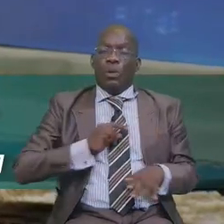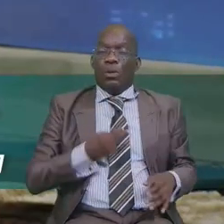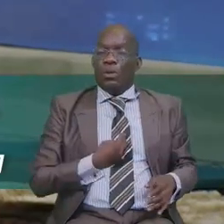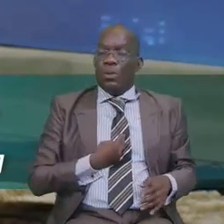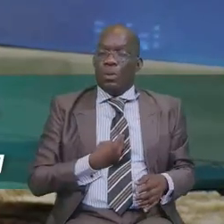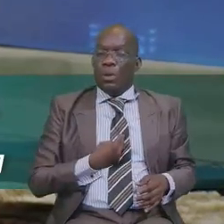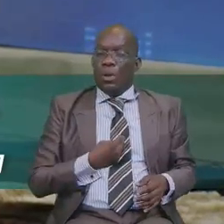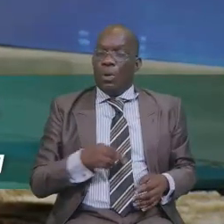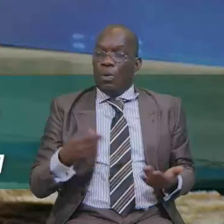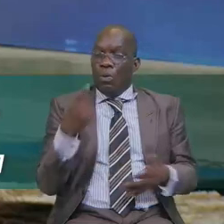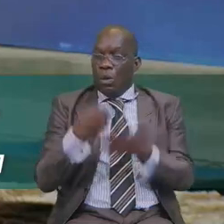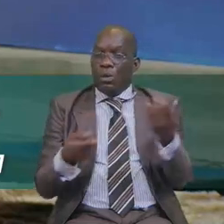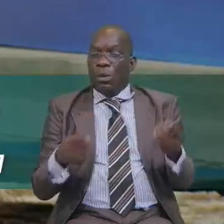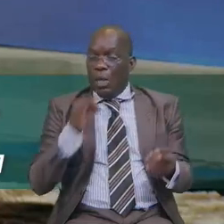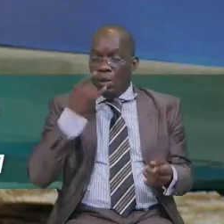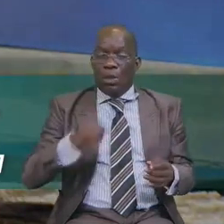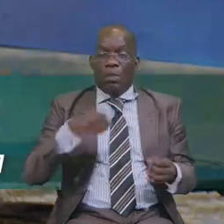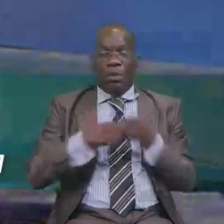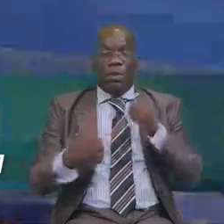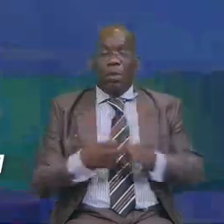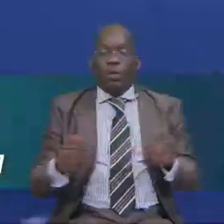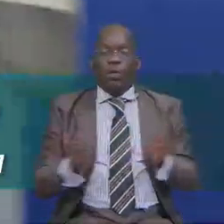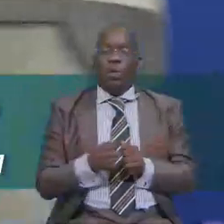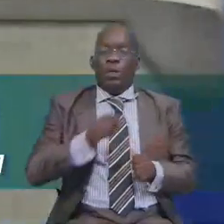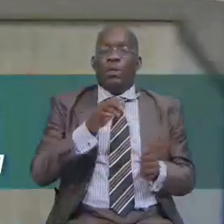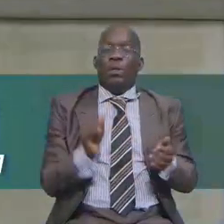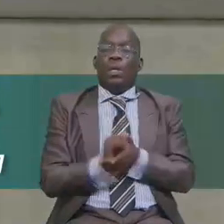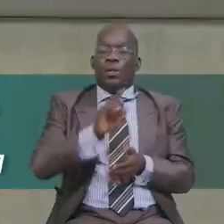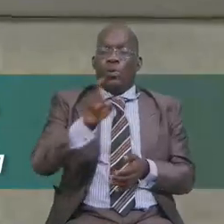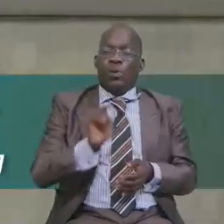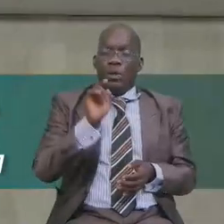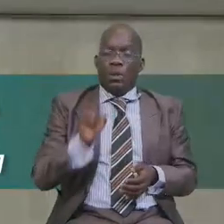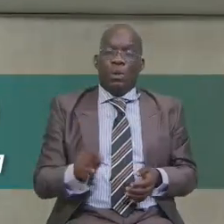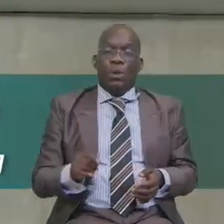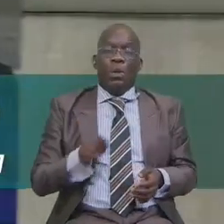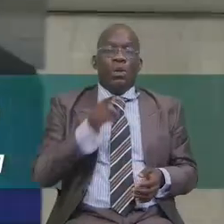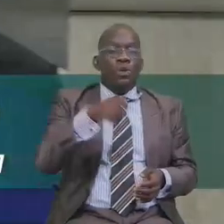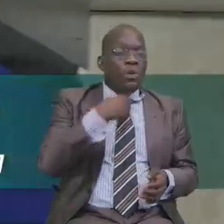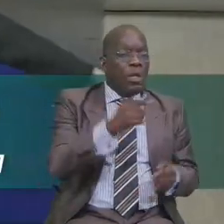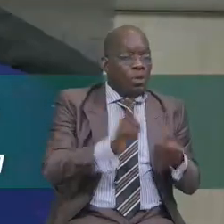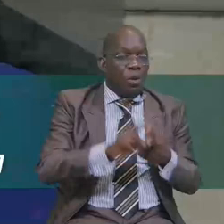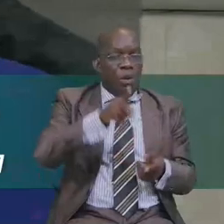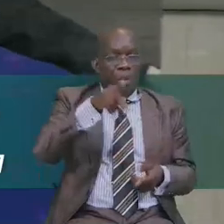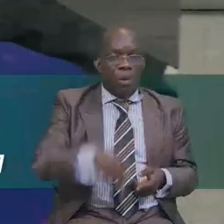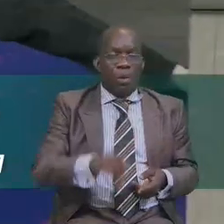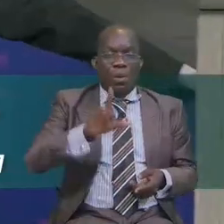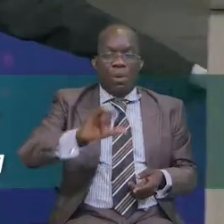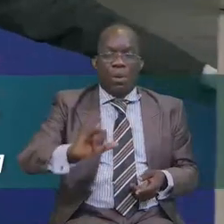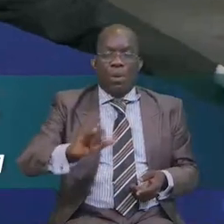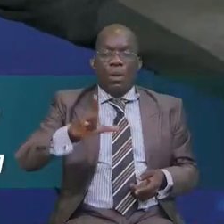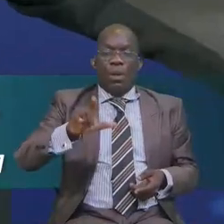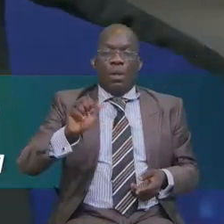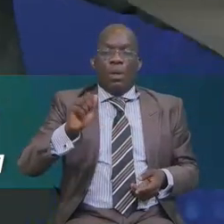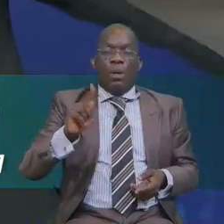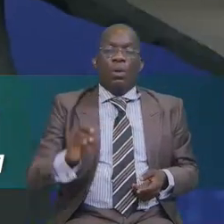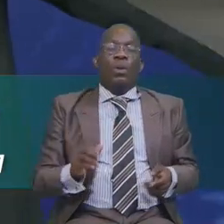Pharisien, c'est quoi le problème? Est-ce que vous n'avez pas dit à Pilate que son sang retombe